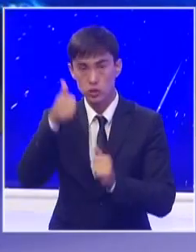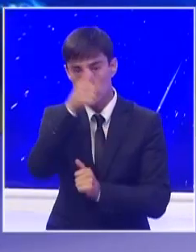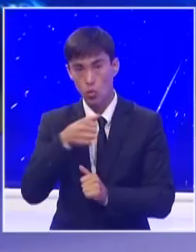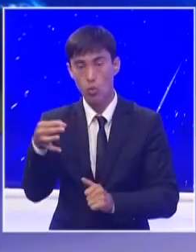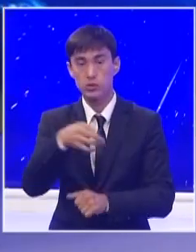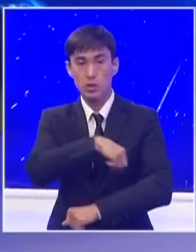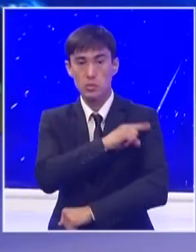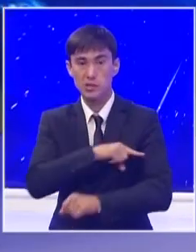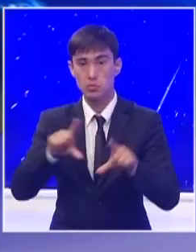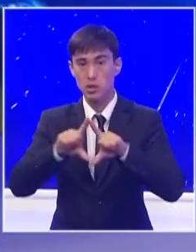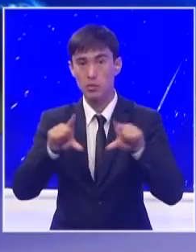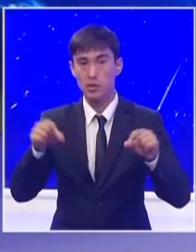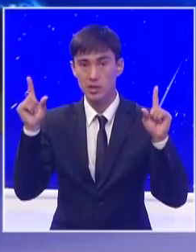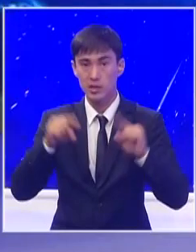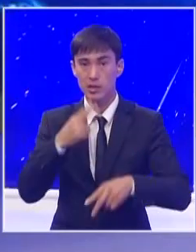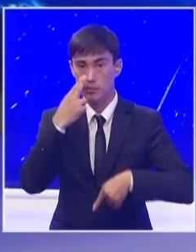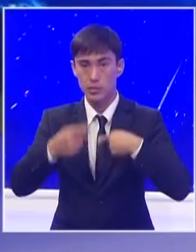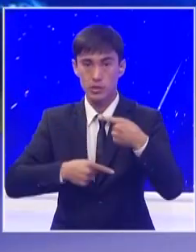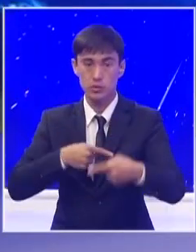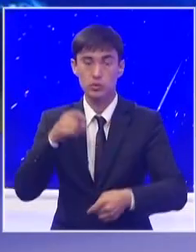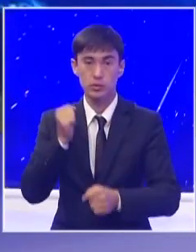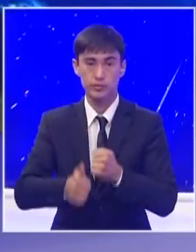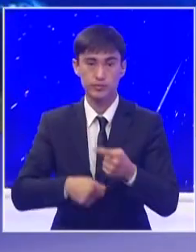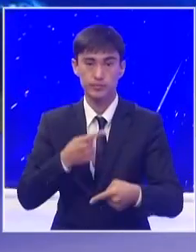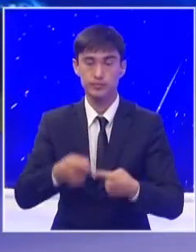облыстағы медициналық мекемелерге келуді дәстүрге айналдырған.